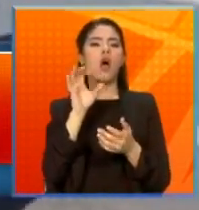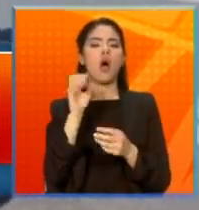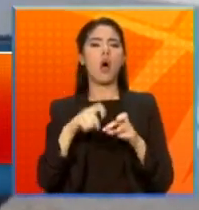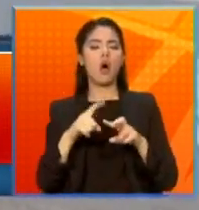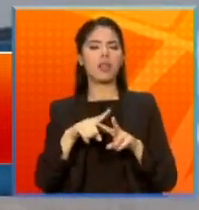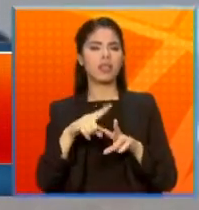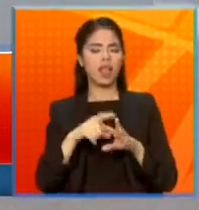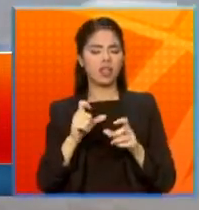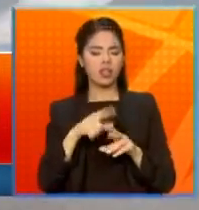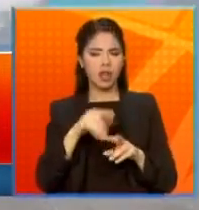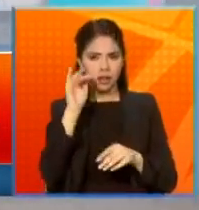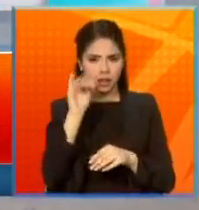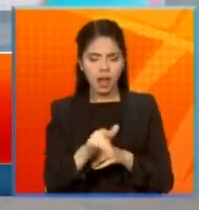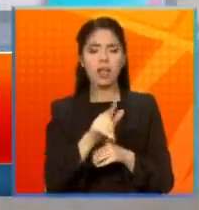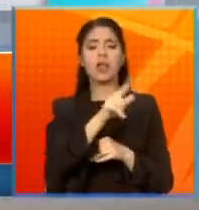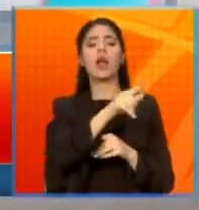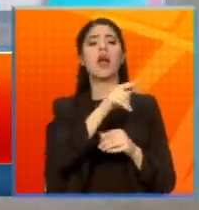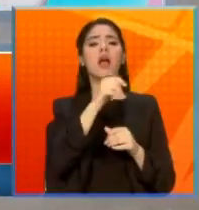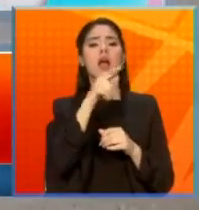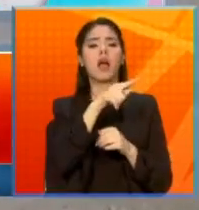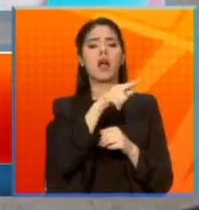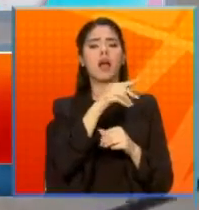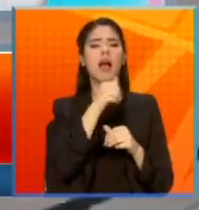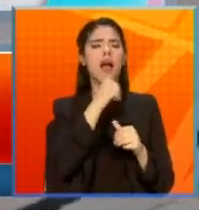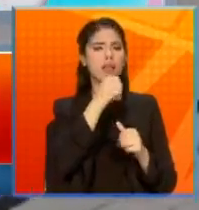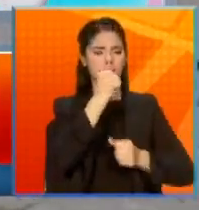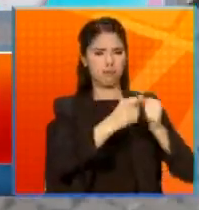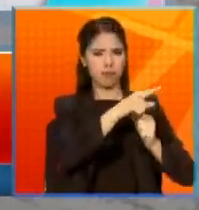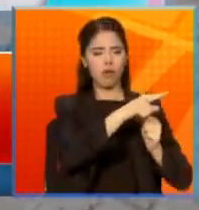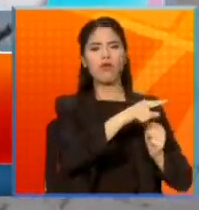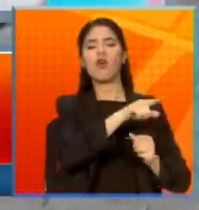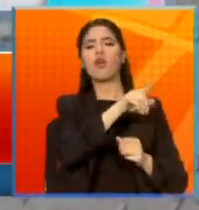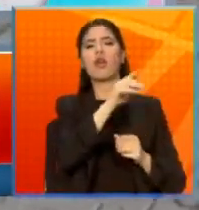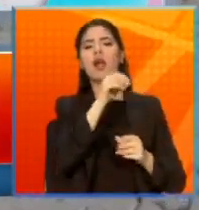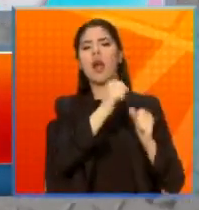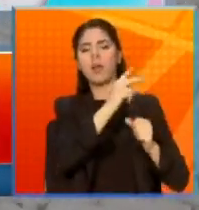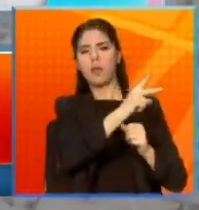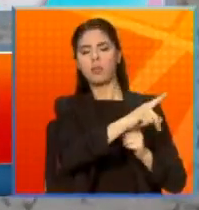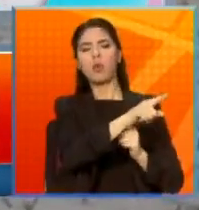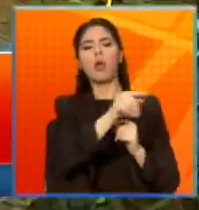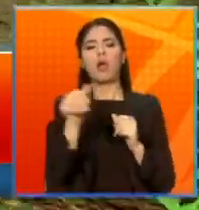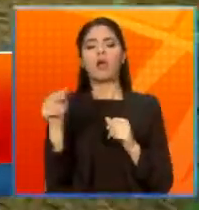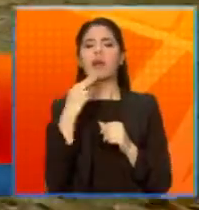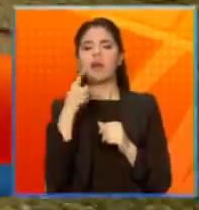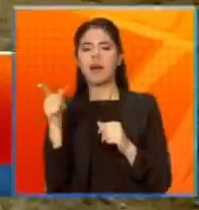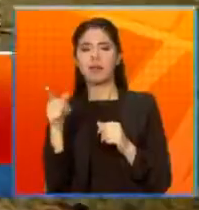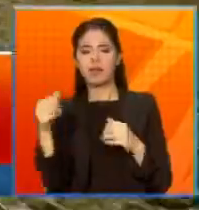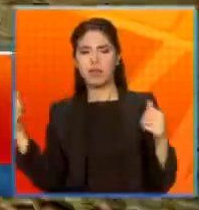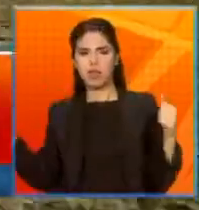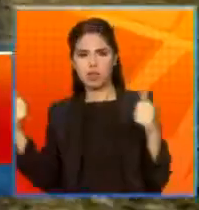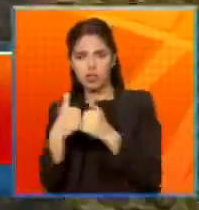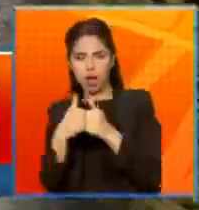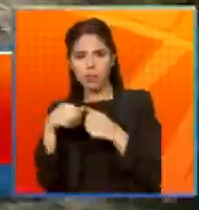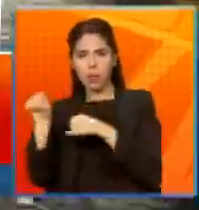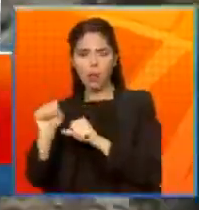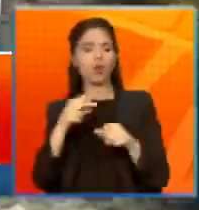Burak Kopların kullandığı otomobil Ümmü Yeşil'e arkadan çarptı ve motosiklet yaklaşık 200 metre savruldu. Motosiklet sürücüsü